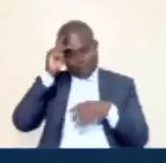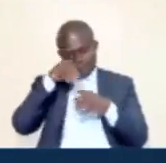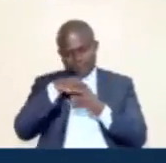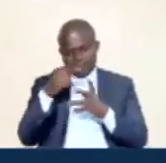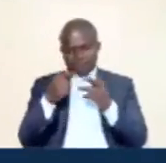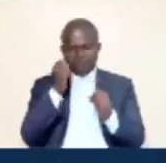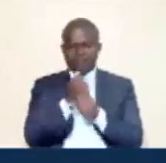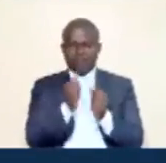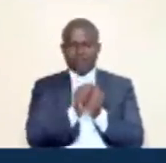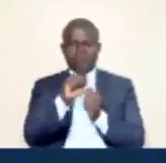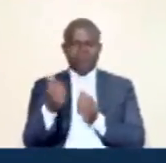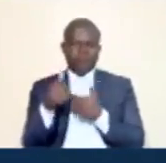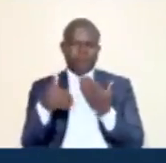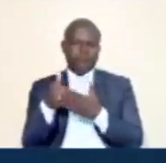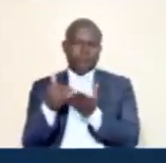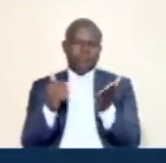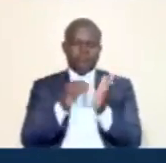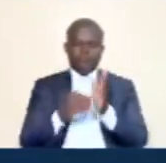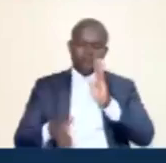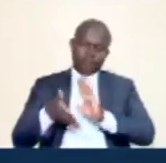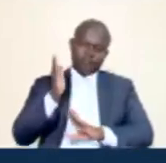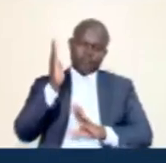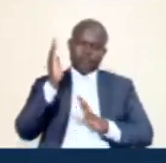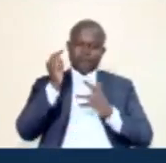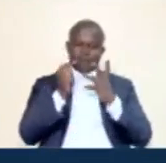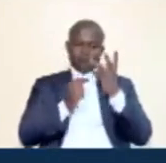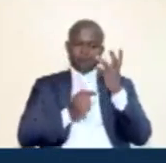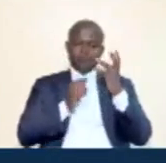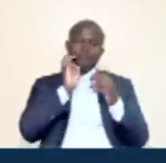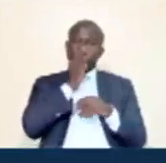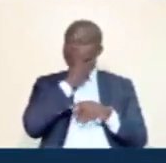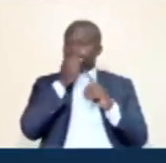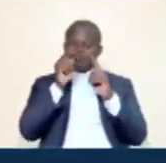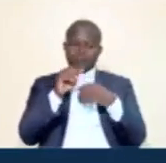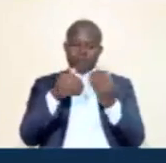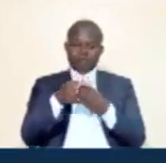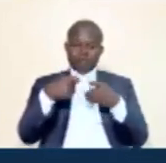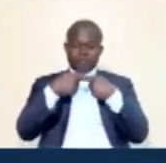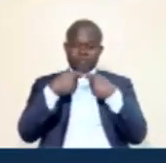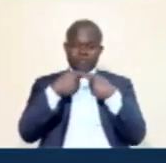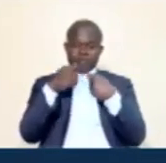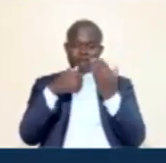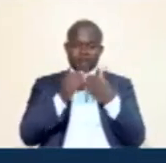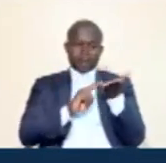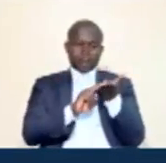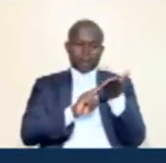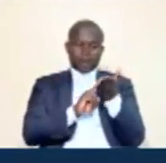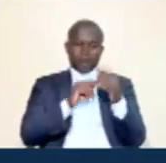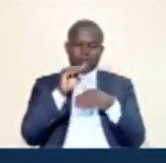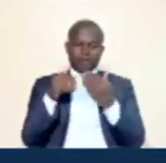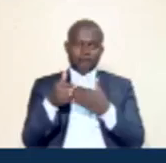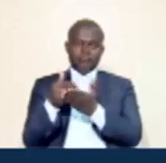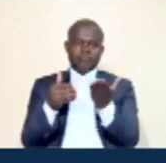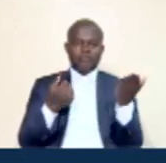bakora n'ibindi. Harimo kandi kwihutisha ibipimo by'abaturage bagerwaho n'amazi, amashanyarazi, abakoresha gaze